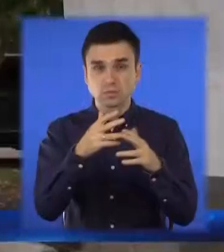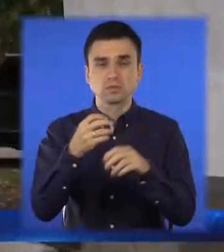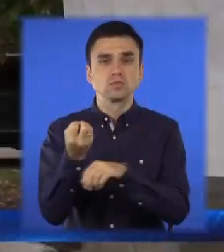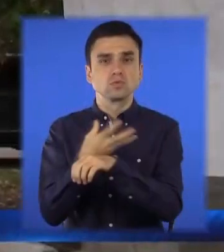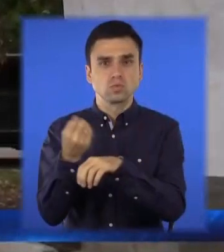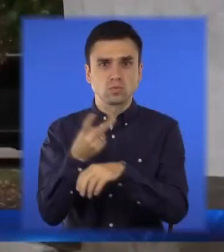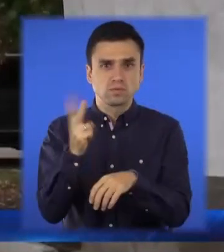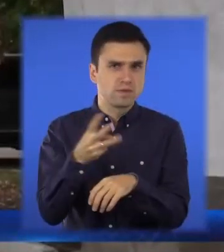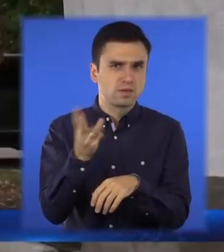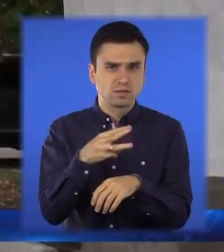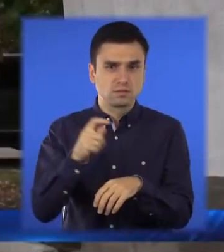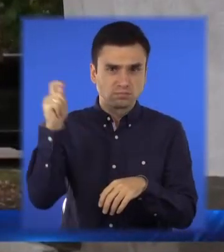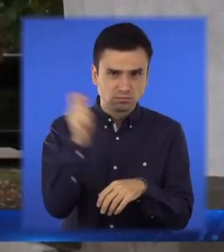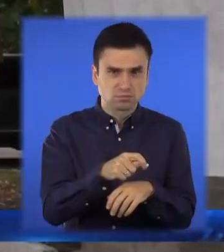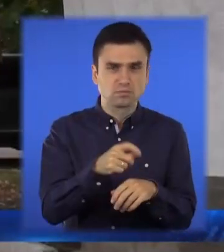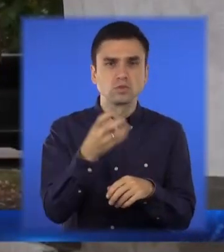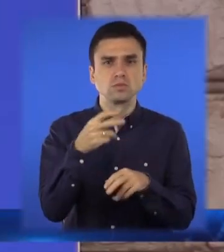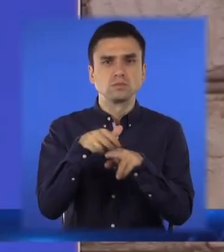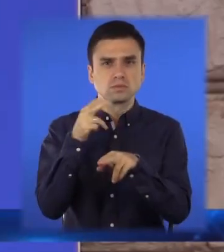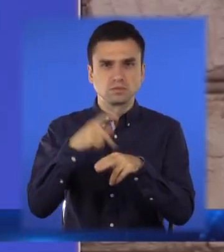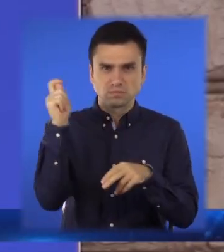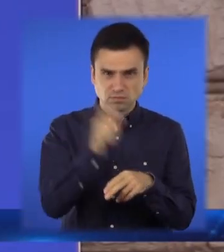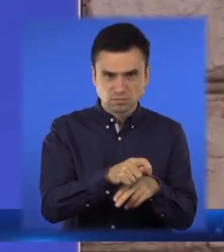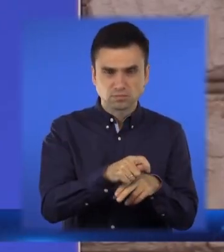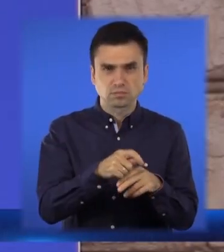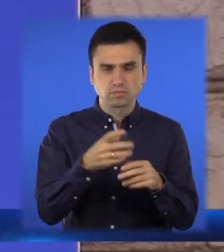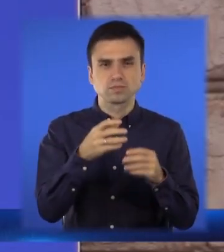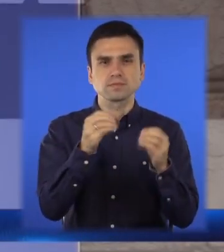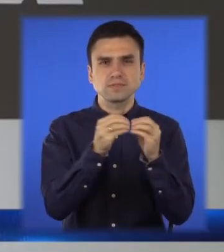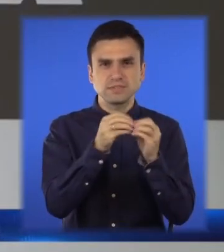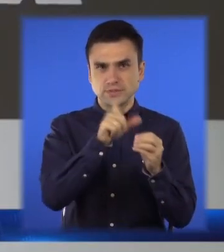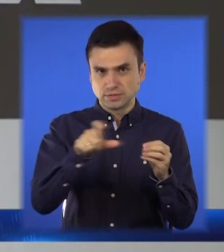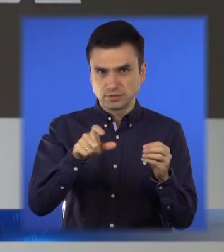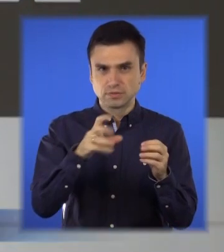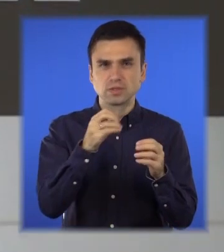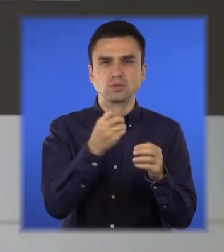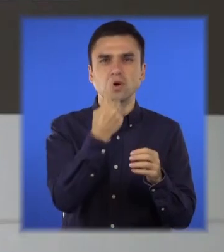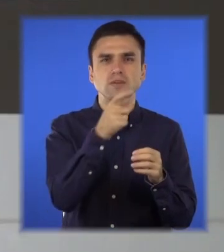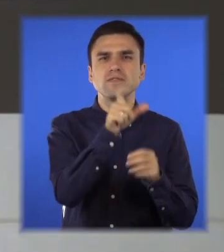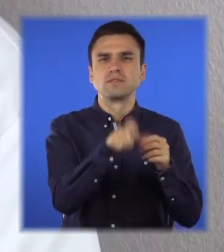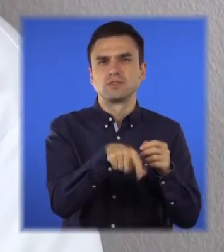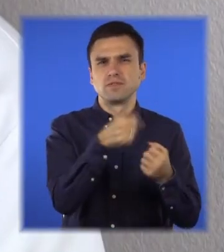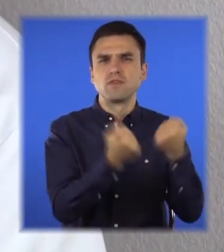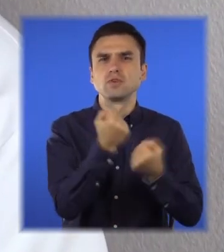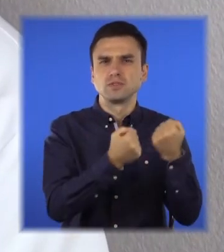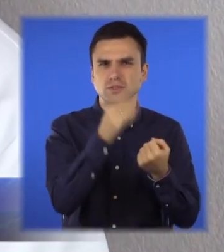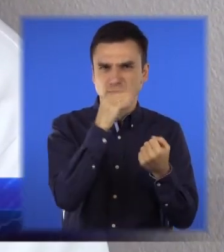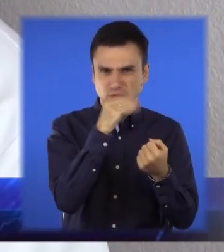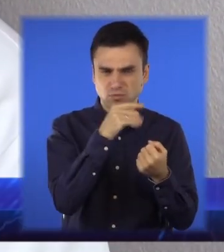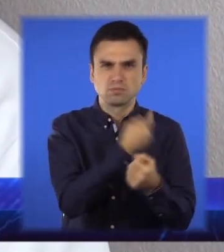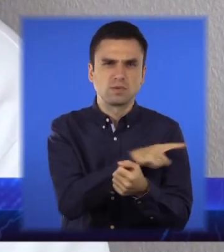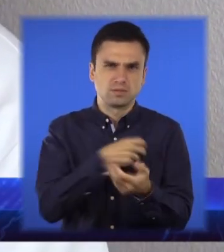поліцейські. До 8-ї міськлікарні забрали 10 пасажирів та водія маршрутки. Ще одна людина згодом звернулася до тисячки. До нас